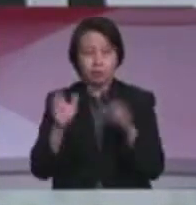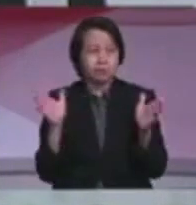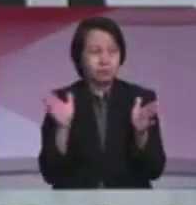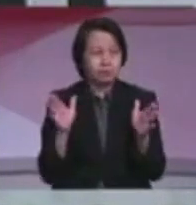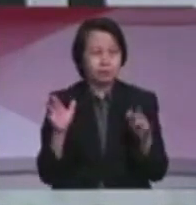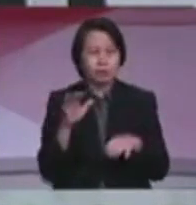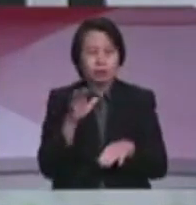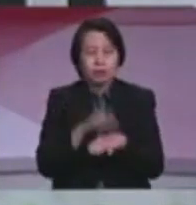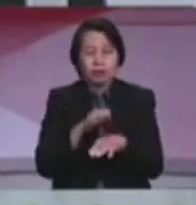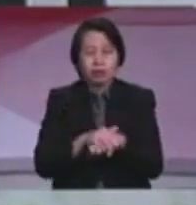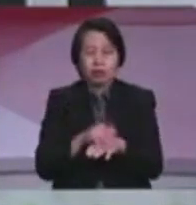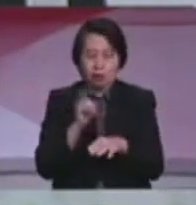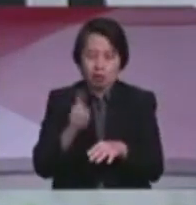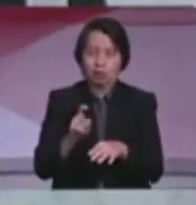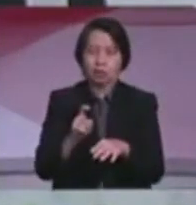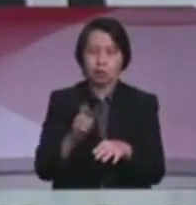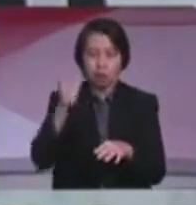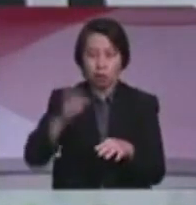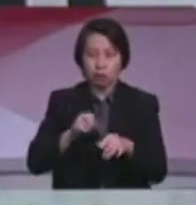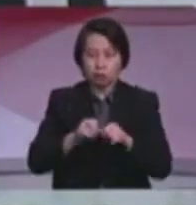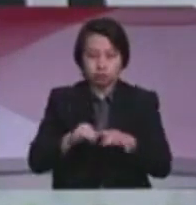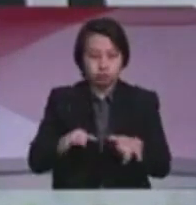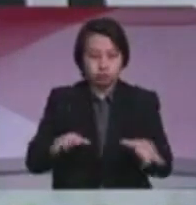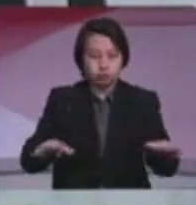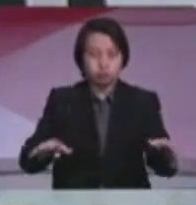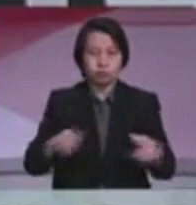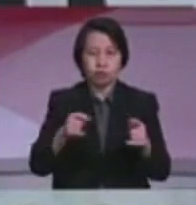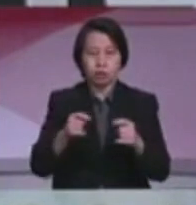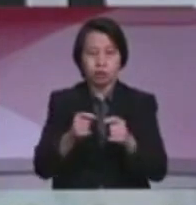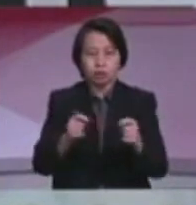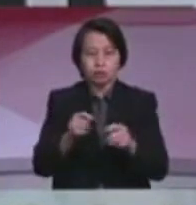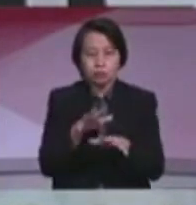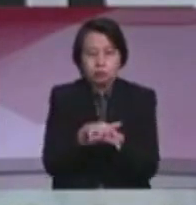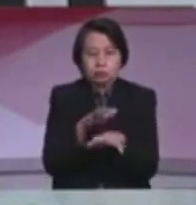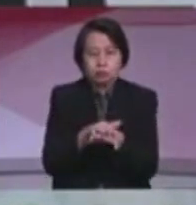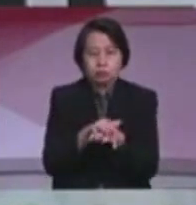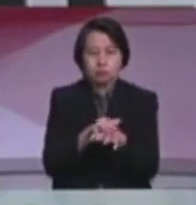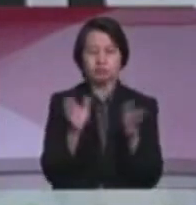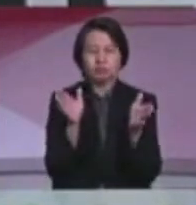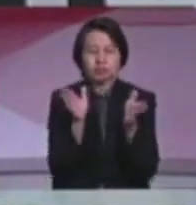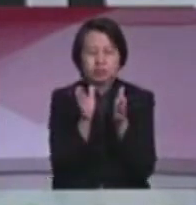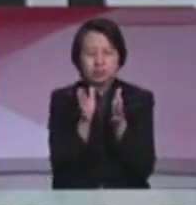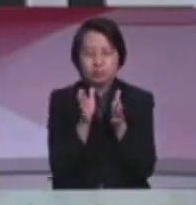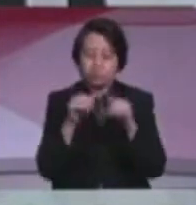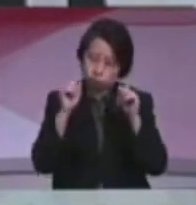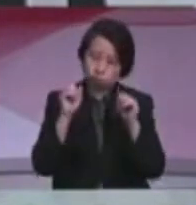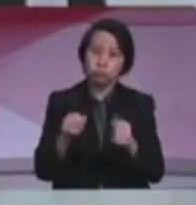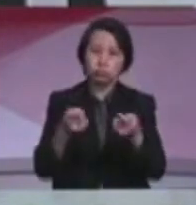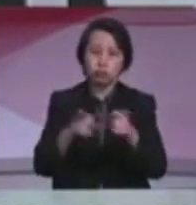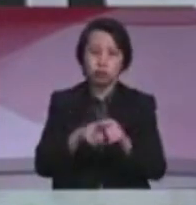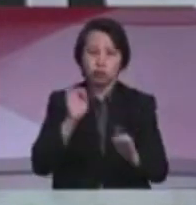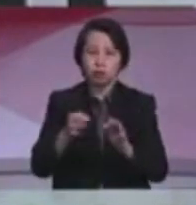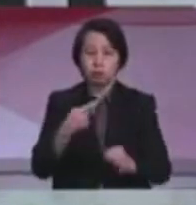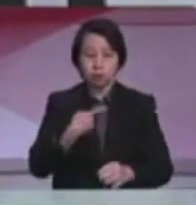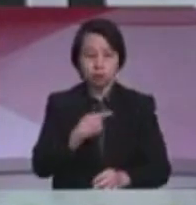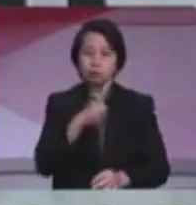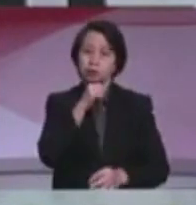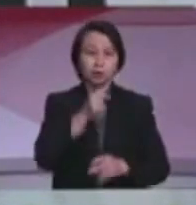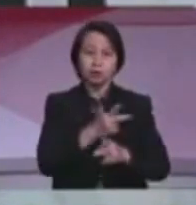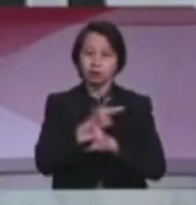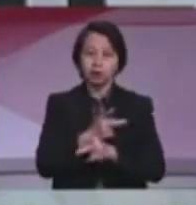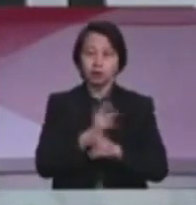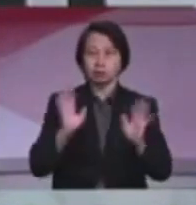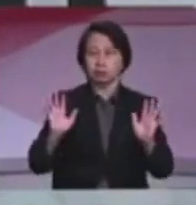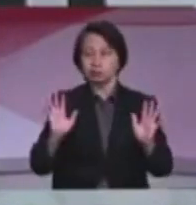Ini yang penting, jangkitan akan berlaku kalau di tempat yang sesak dan tempat yang sempit kalau kita tak ambil langkah-langkah